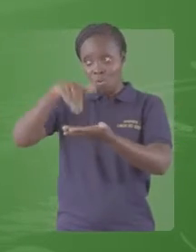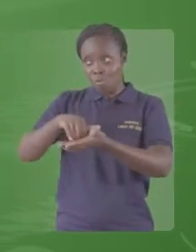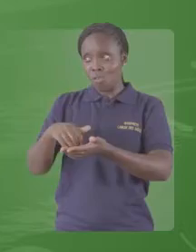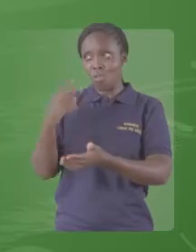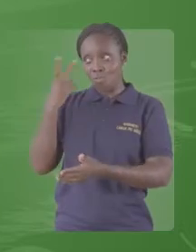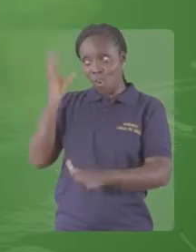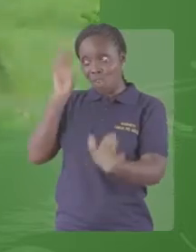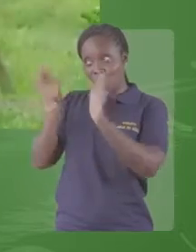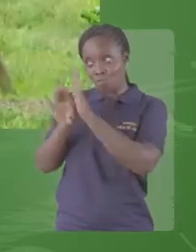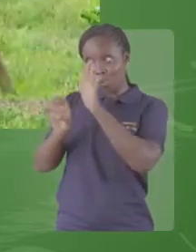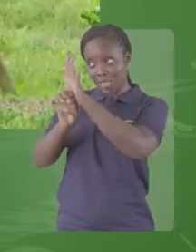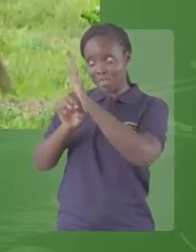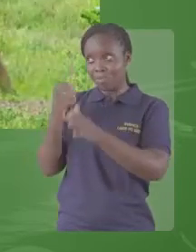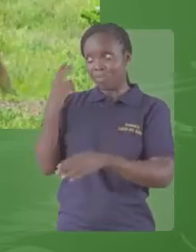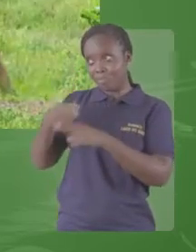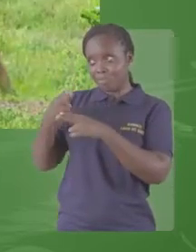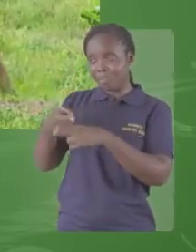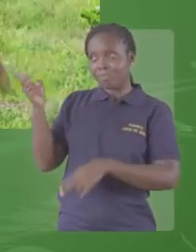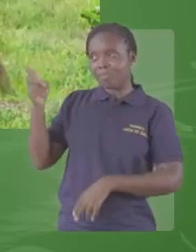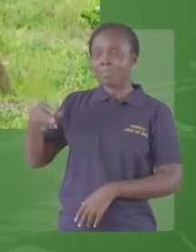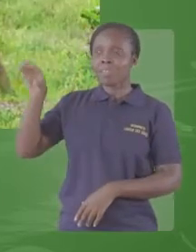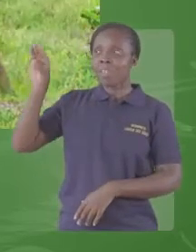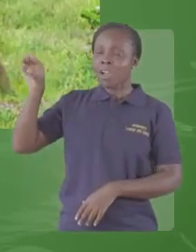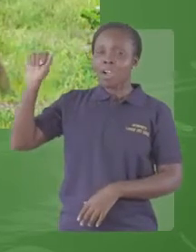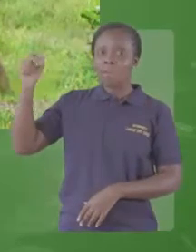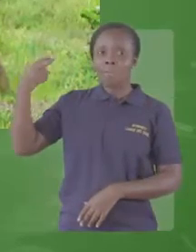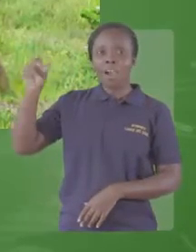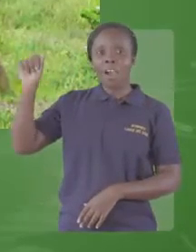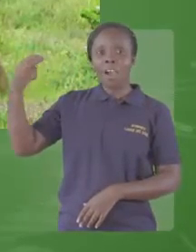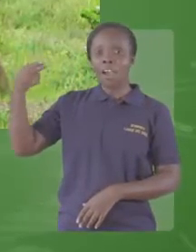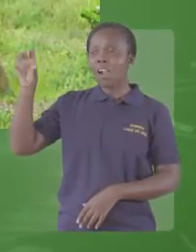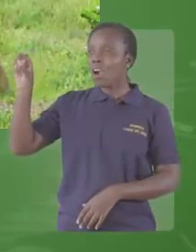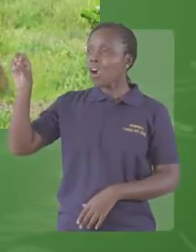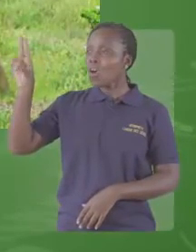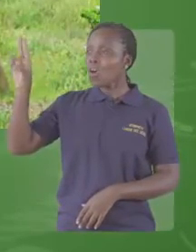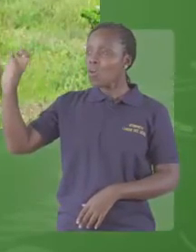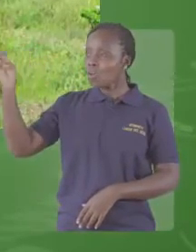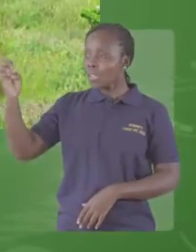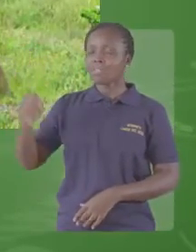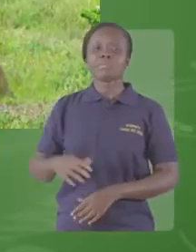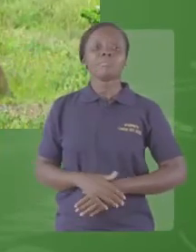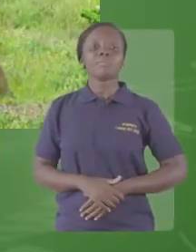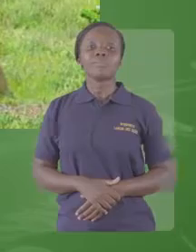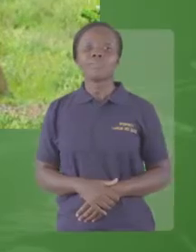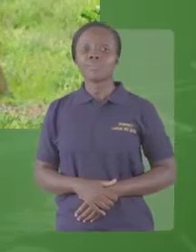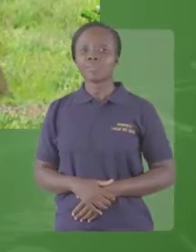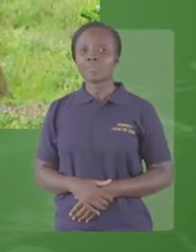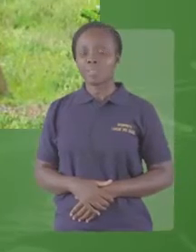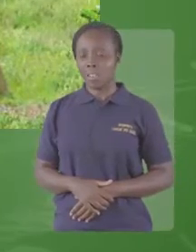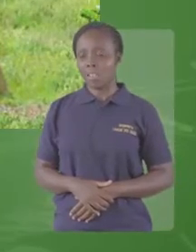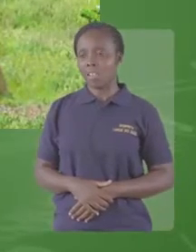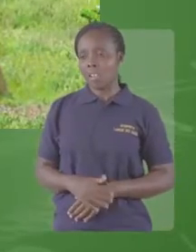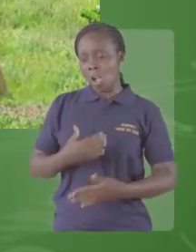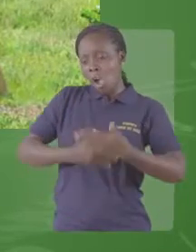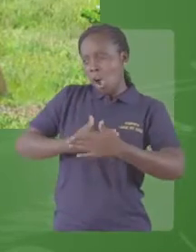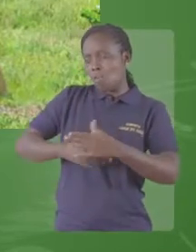exemple le parc national de la Marawe, qui se trouve dans la région de la Marawe, à côté